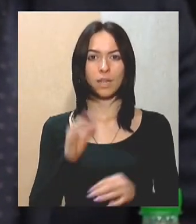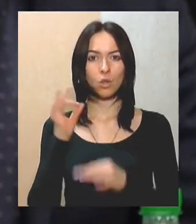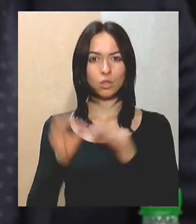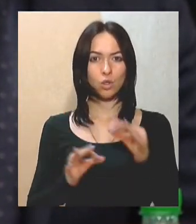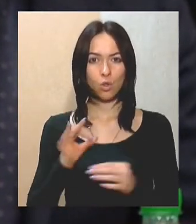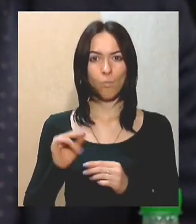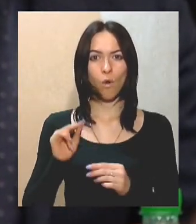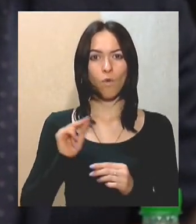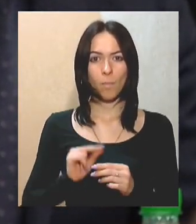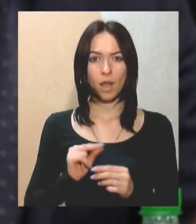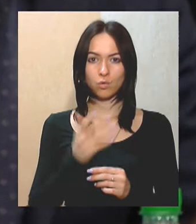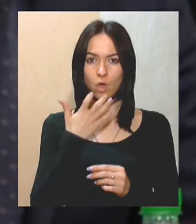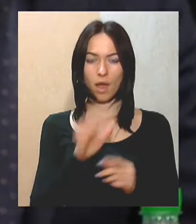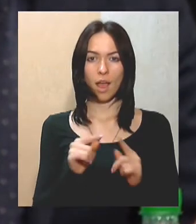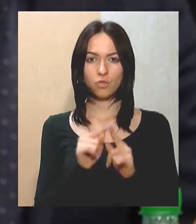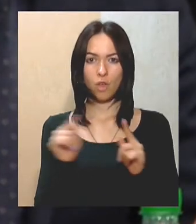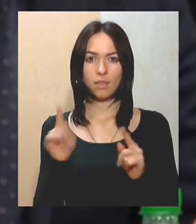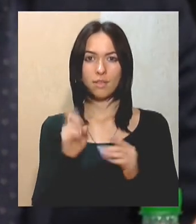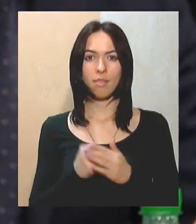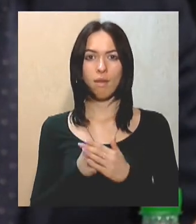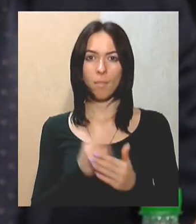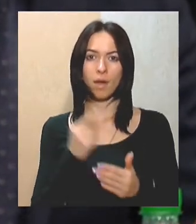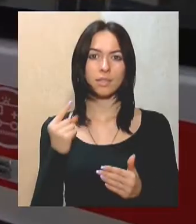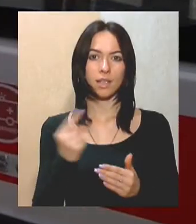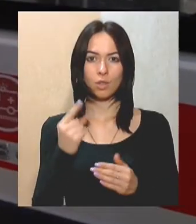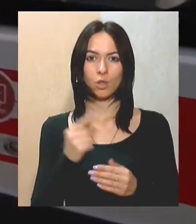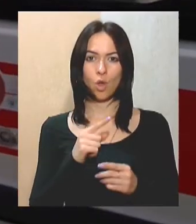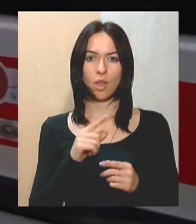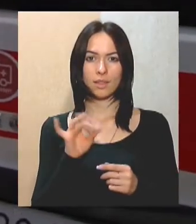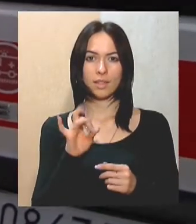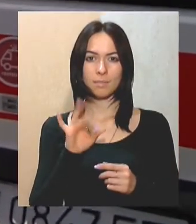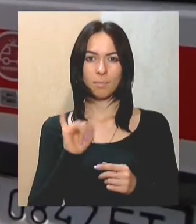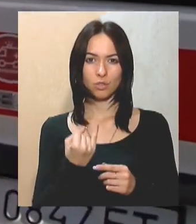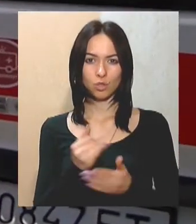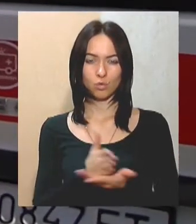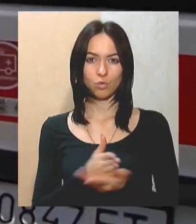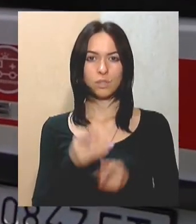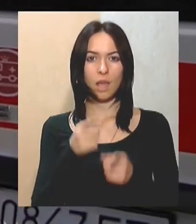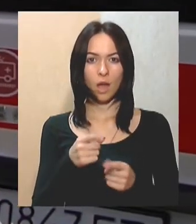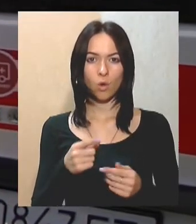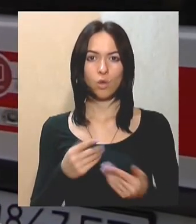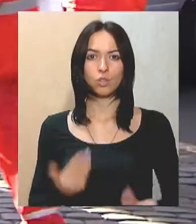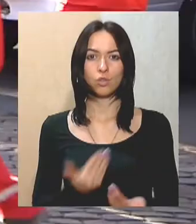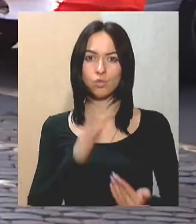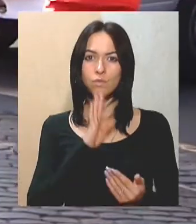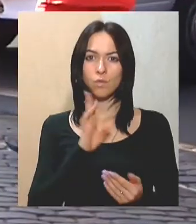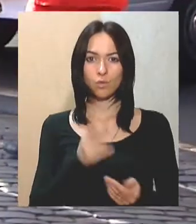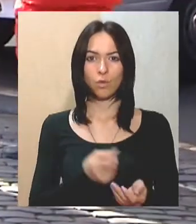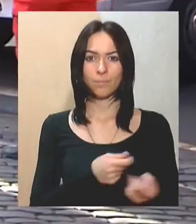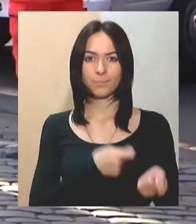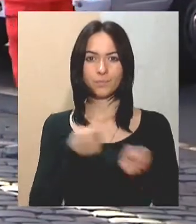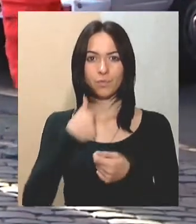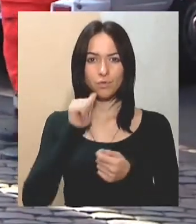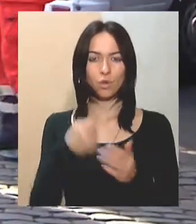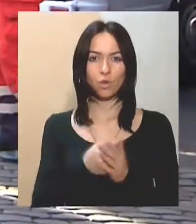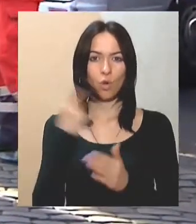працює гаряча лінія на базі єдиної оперативної диспетчерської служби. Загрози життю дівчатам, доставленим вчора до обласної дитячої